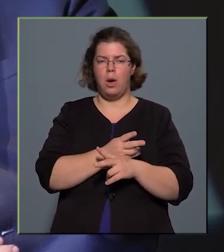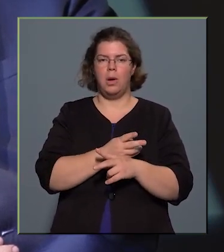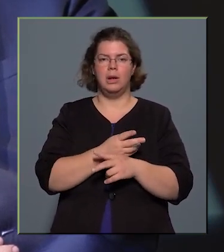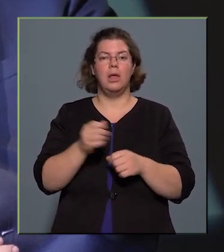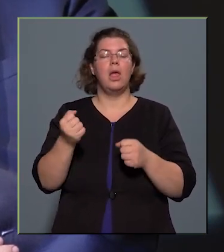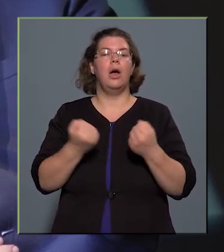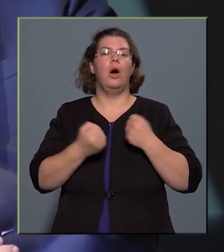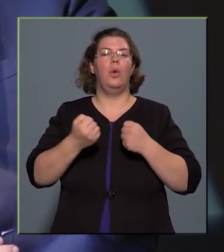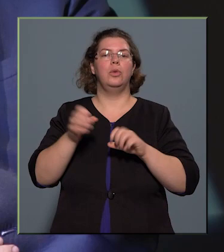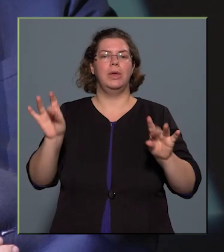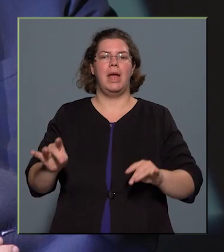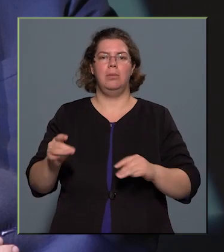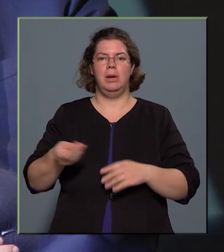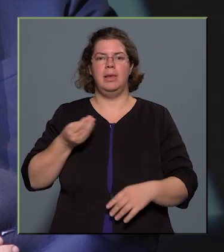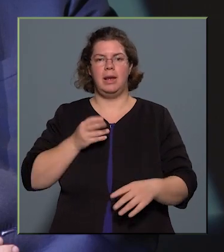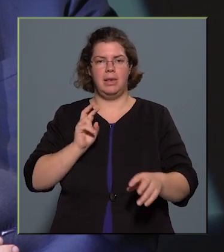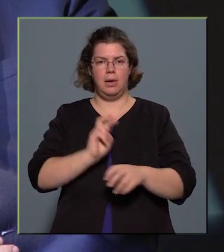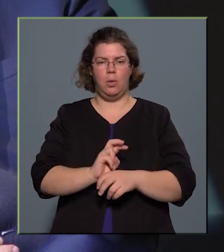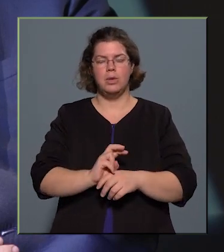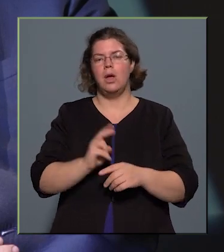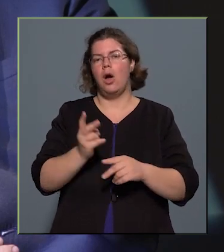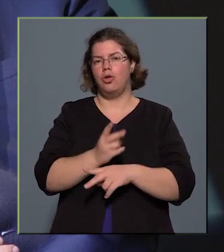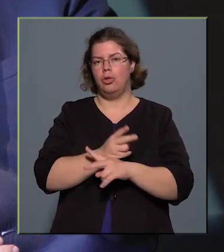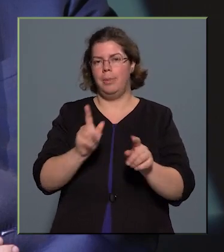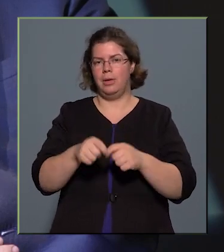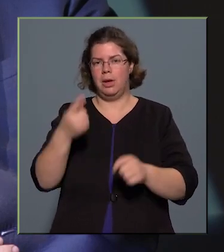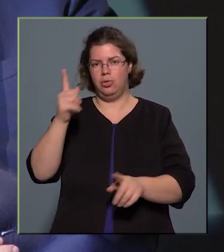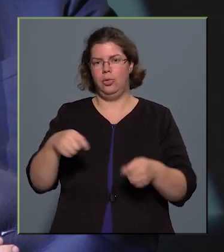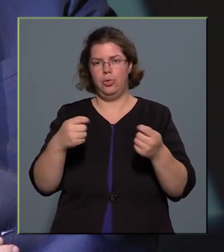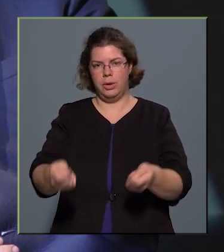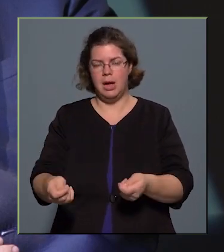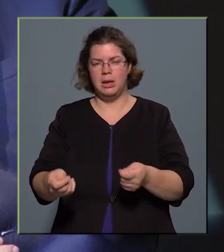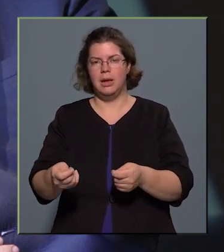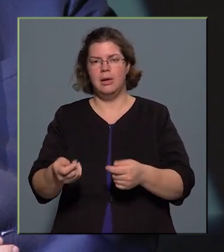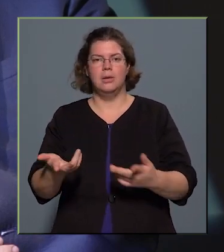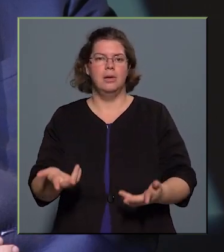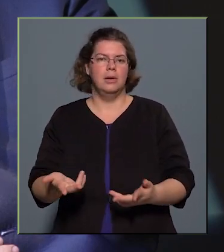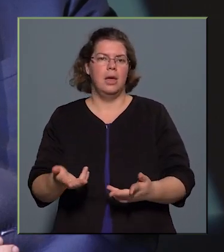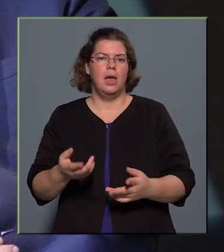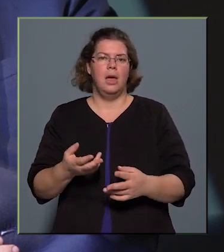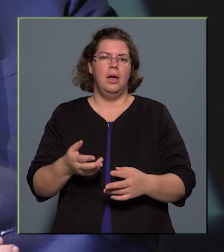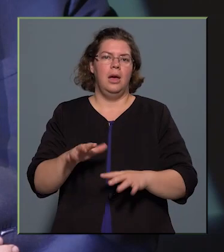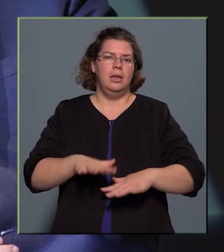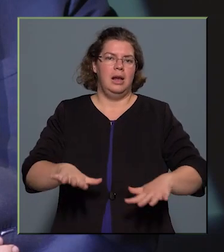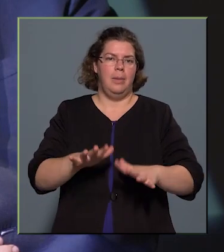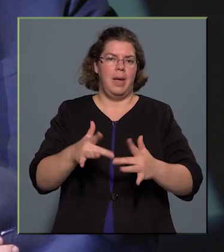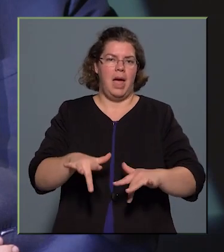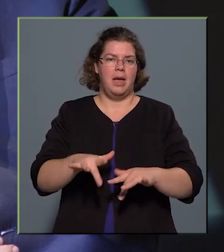prezentációhoz hasonló megoldást tudunk nyújtani, hogy kvázi a telephelyvezetők